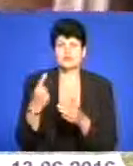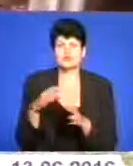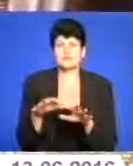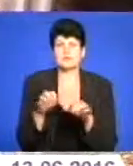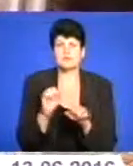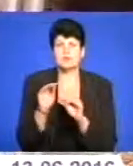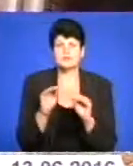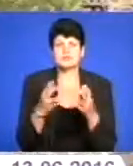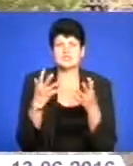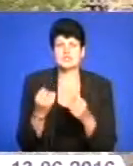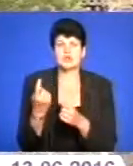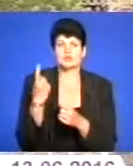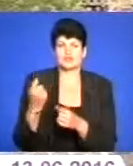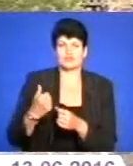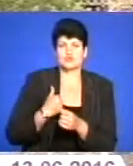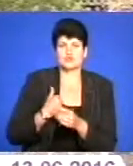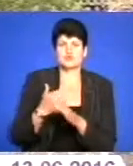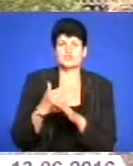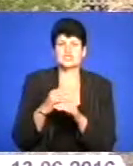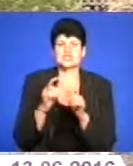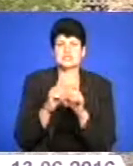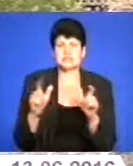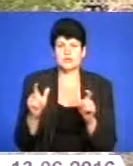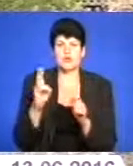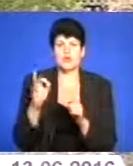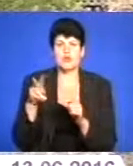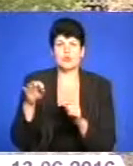для того, щоб докластися до будівництва і відновлення військових частин на території Тернопільської області. Ви будете звертатися? Будемо ставити